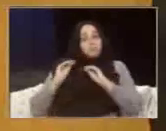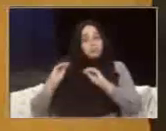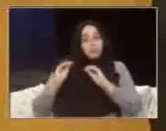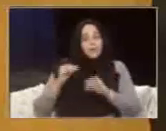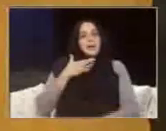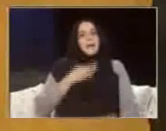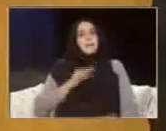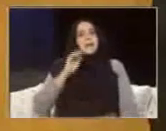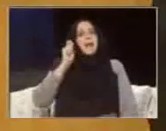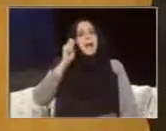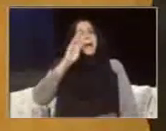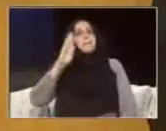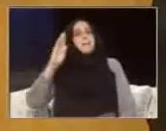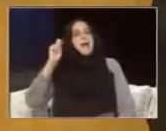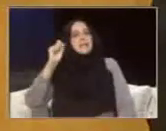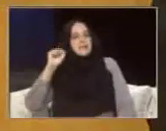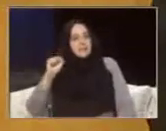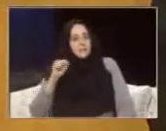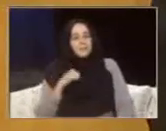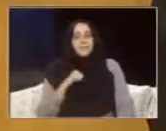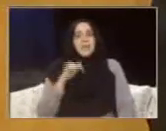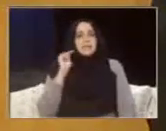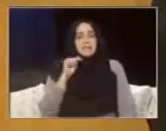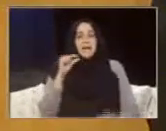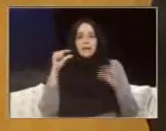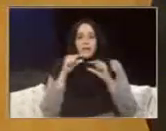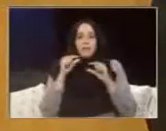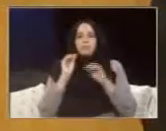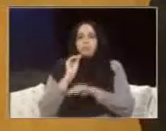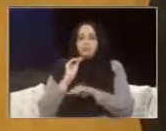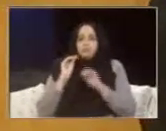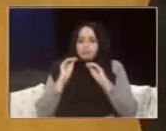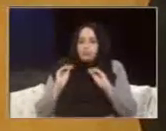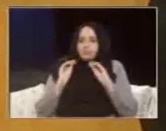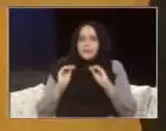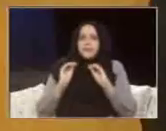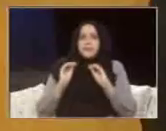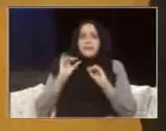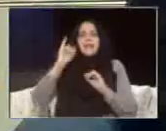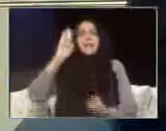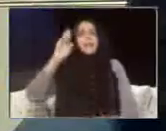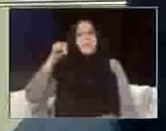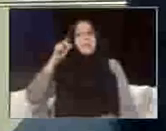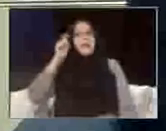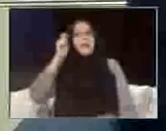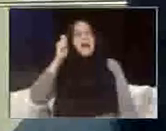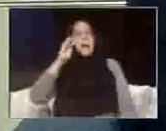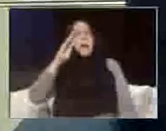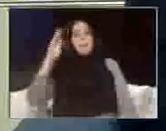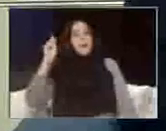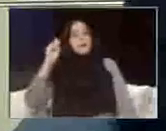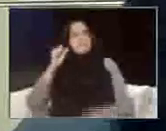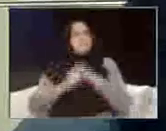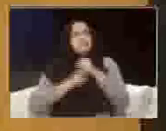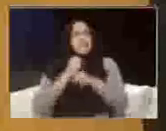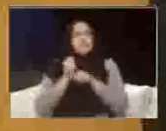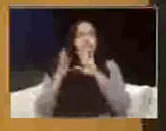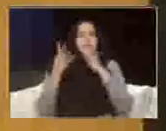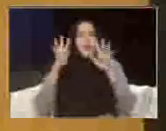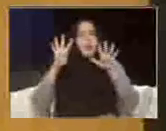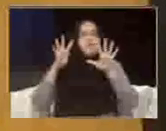فتوقف العلماء عليهم رحمة الله كثيرا عند حديث تعليم ابن عباس. نعم. كان ابن 9 سنين. نعم تقريبا. نعم. يعني كان